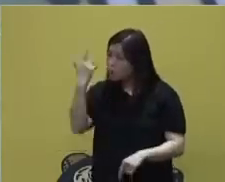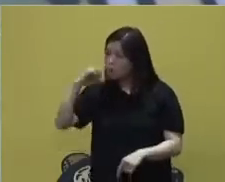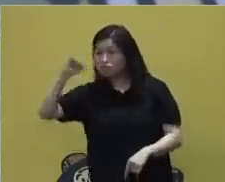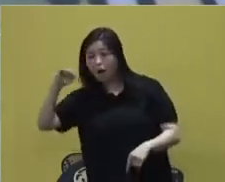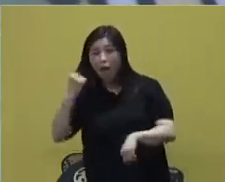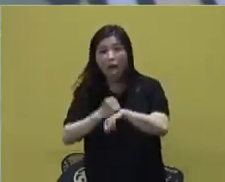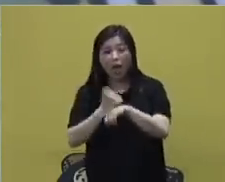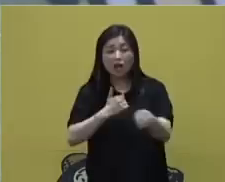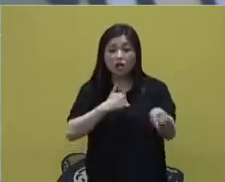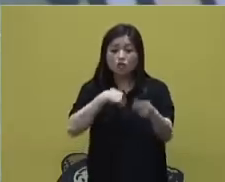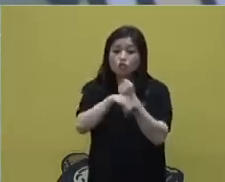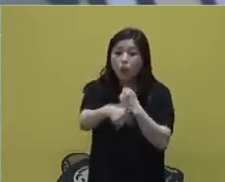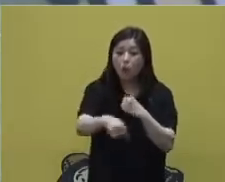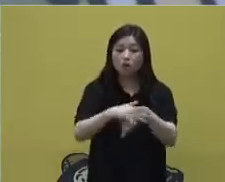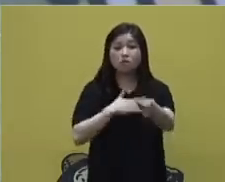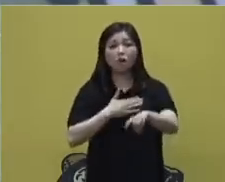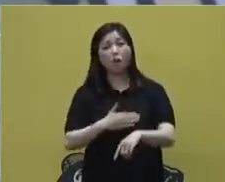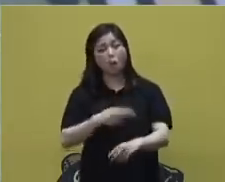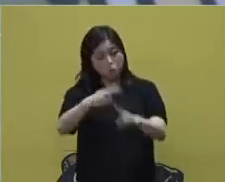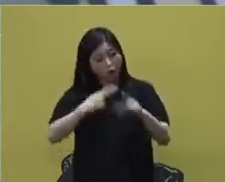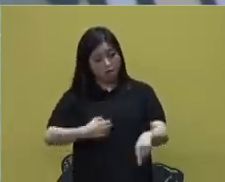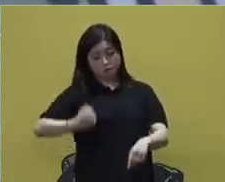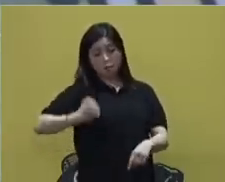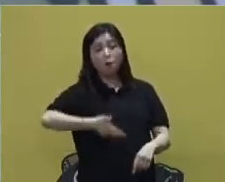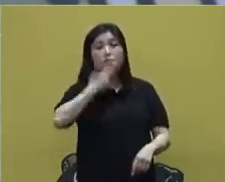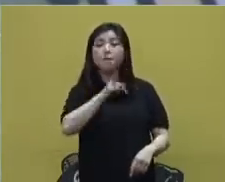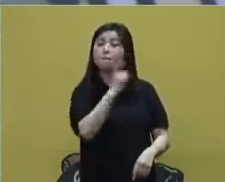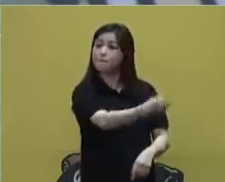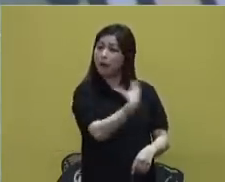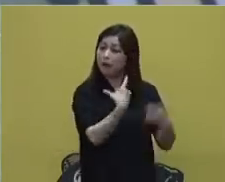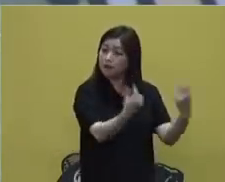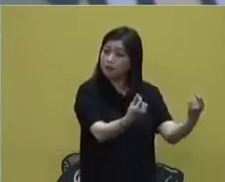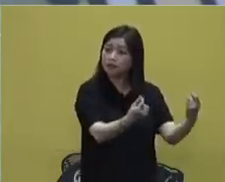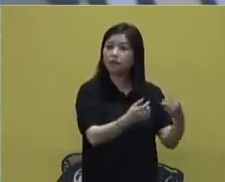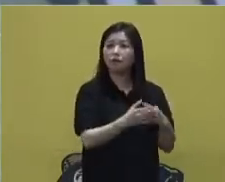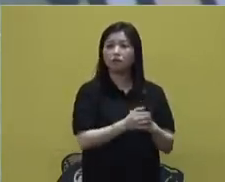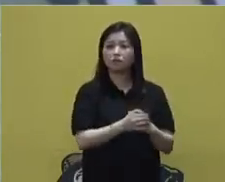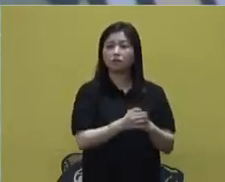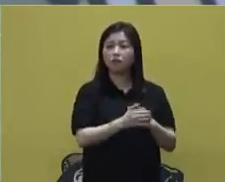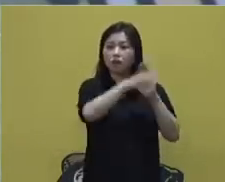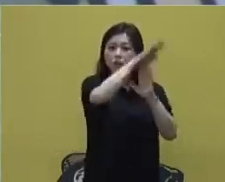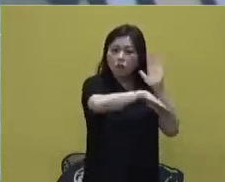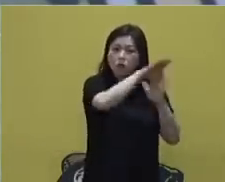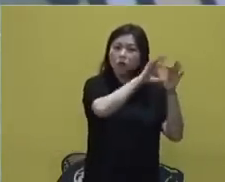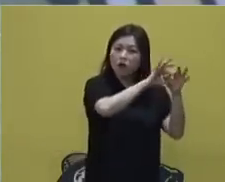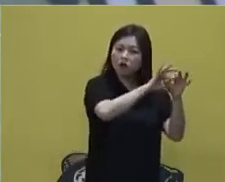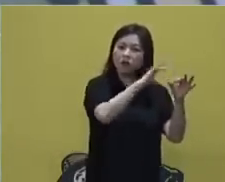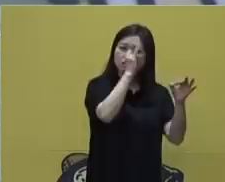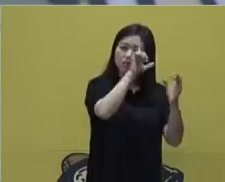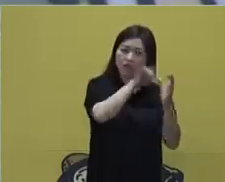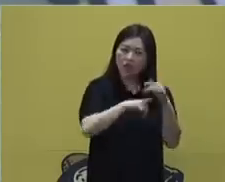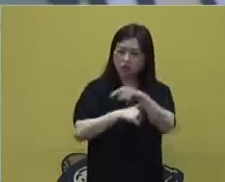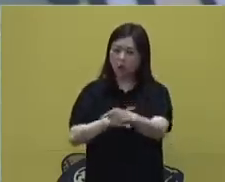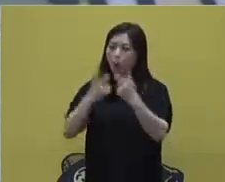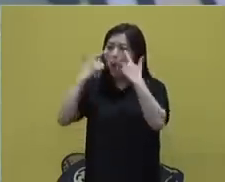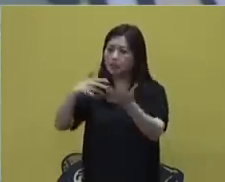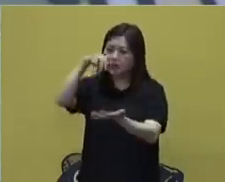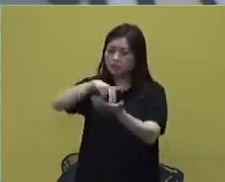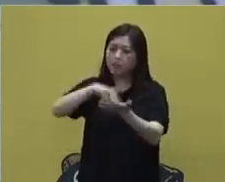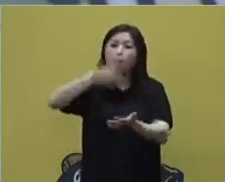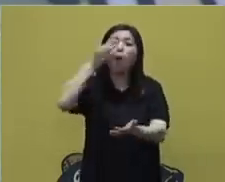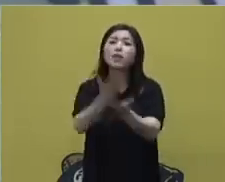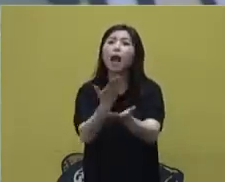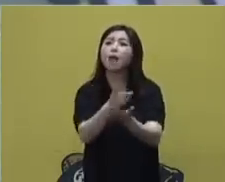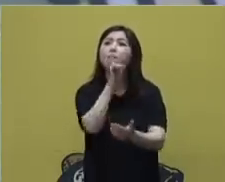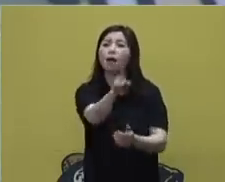남북관계에는 자율성이 없다 이렇게 본 거죠. 예. 그러다 보니까 남북관계 해가지고 네가 좀 나름대로 영향력 있다는 걸 보여달라는 얘기를 하는 거죠.